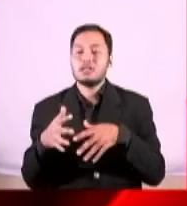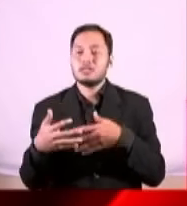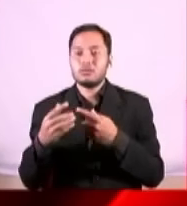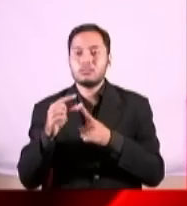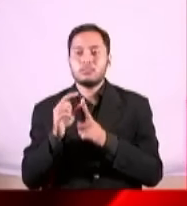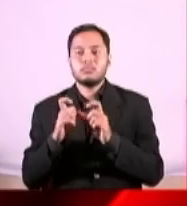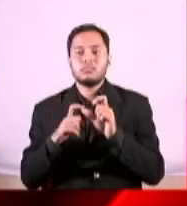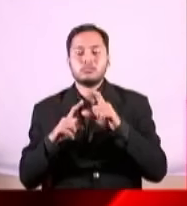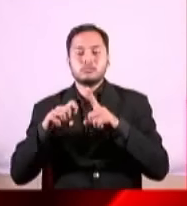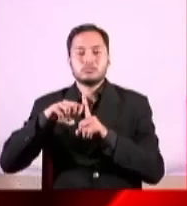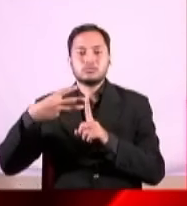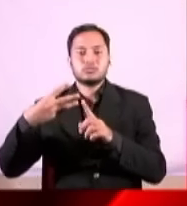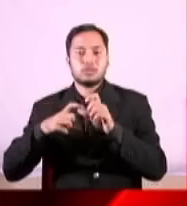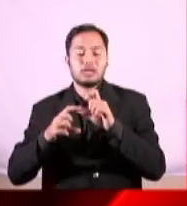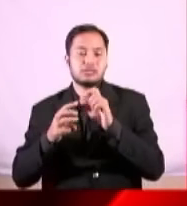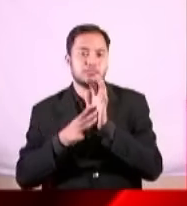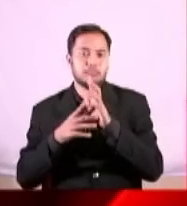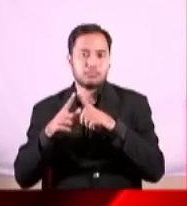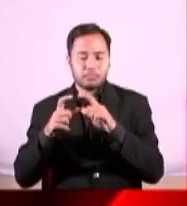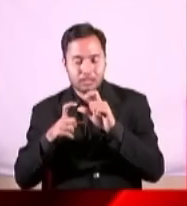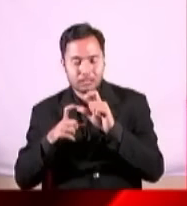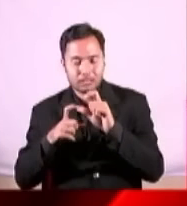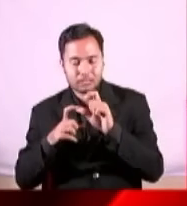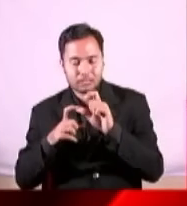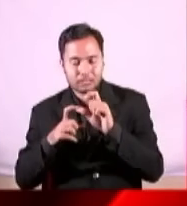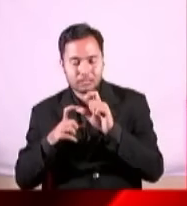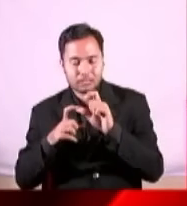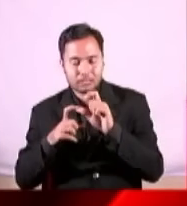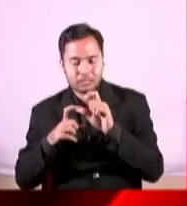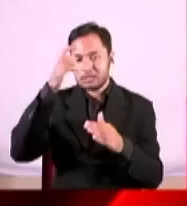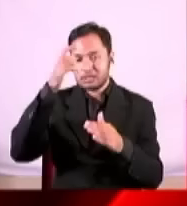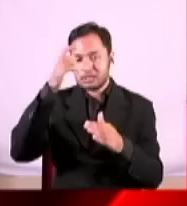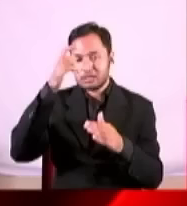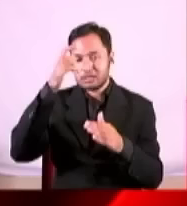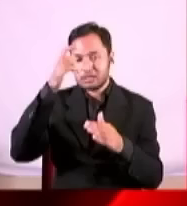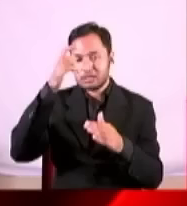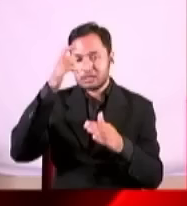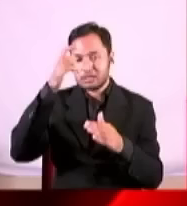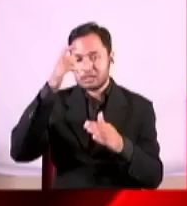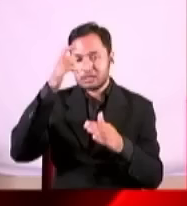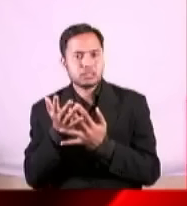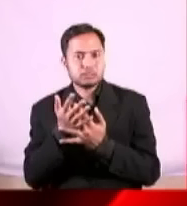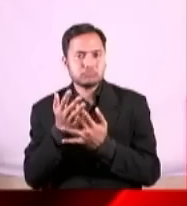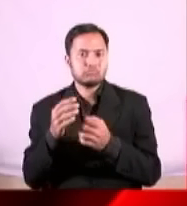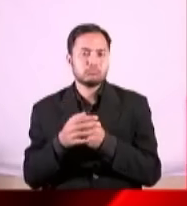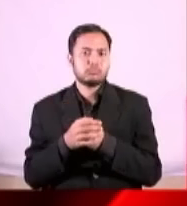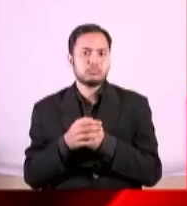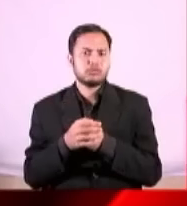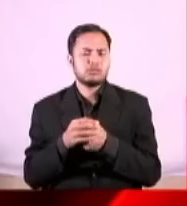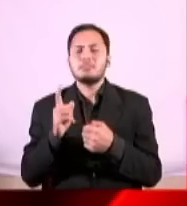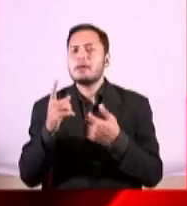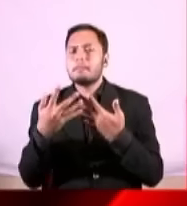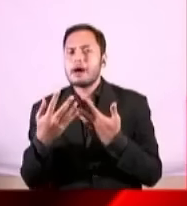saja pertanyaan Saya simpel Kenapa lebih milih Medan klub 400 miliar dibandingkan masyarakatnya itu saja Pak Sebenarnya masih ada